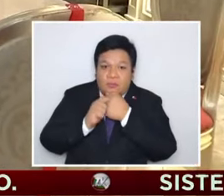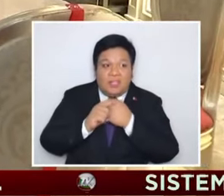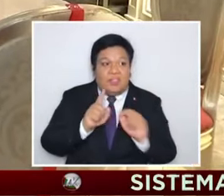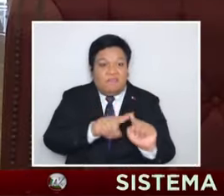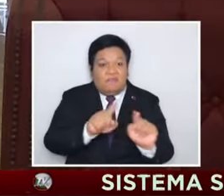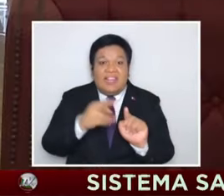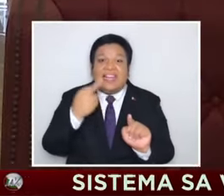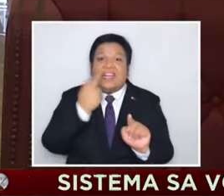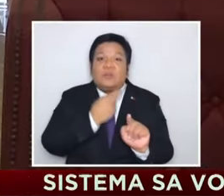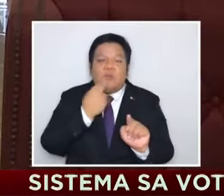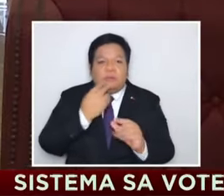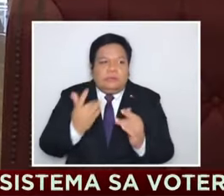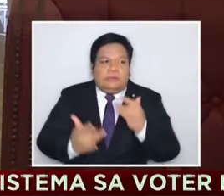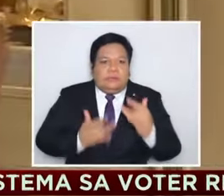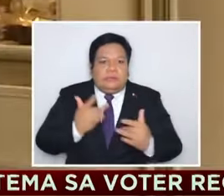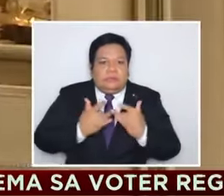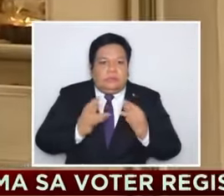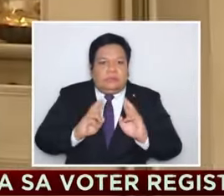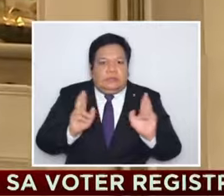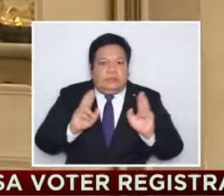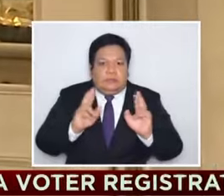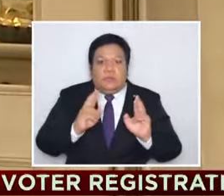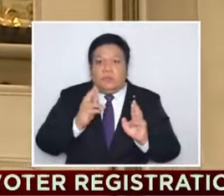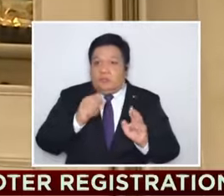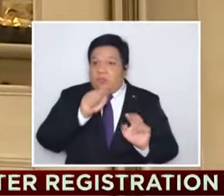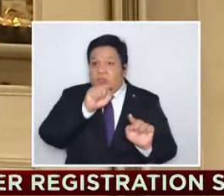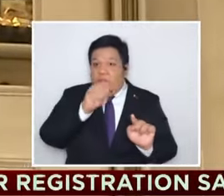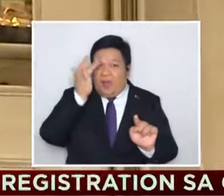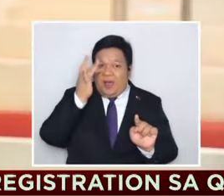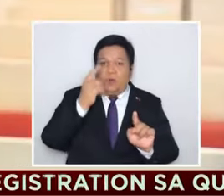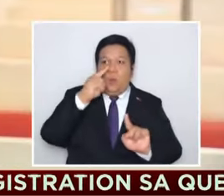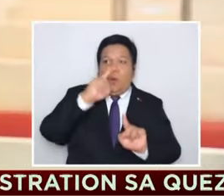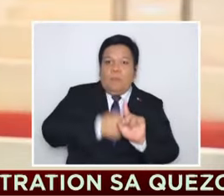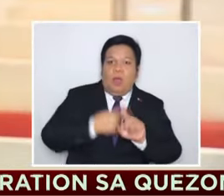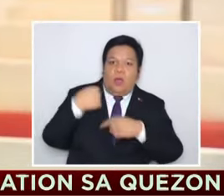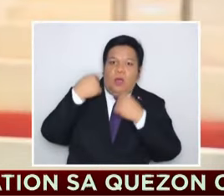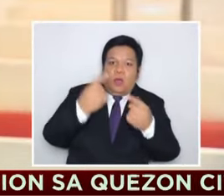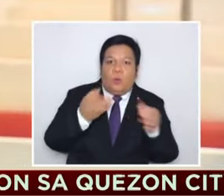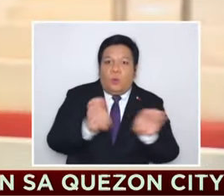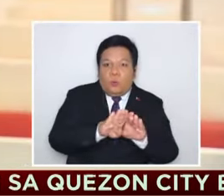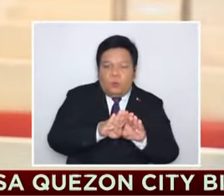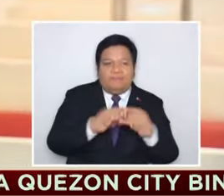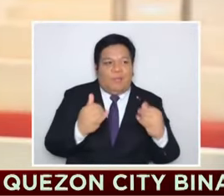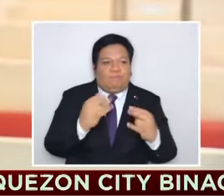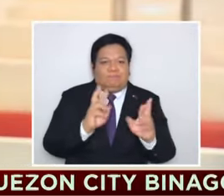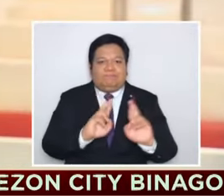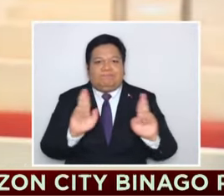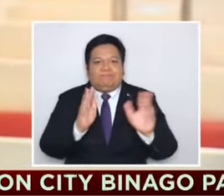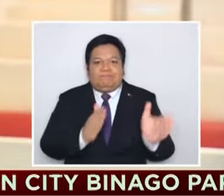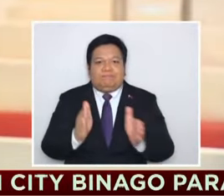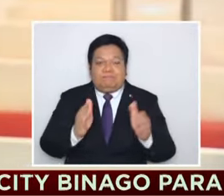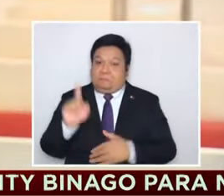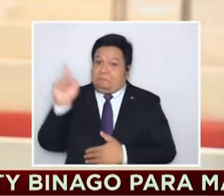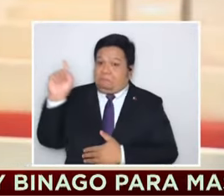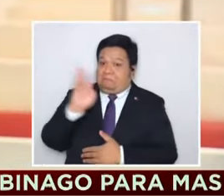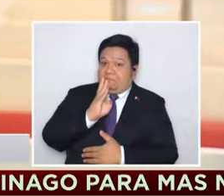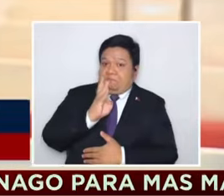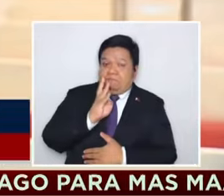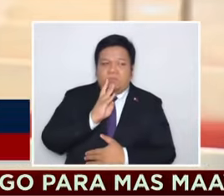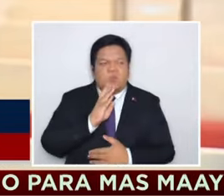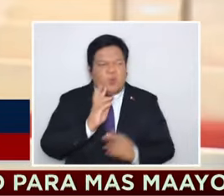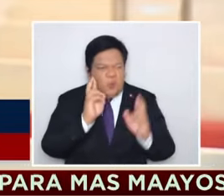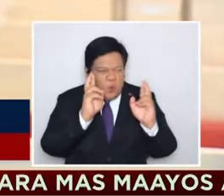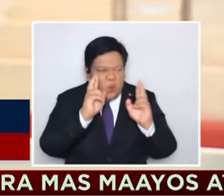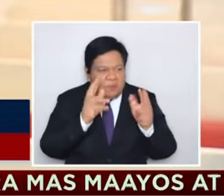mga manggagawa, tapyas ang kita dahil bawas ang customers. Sana maging lumuwag na po, magkaroon na po ng dine-in para